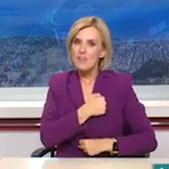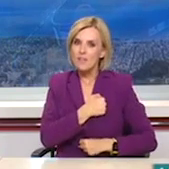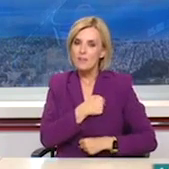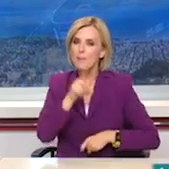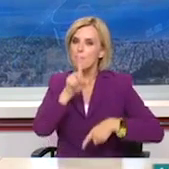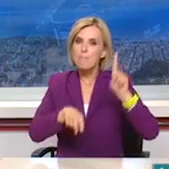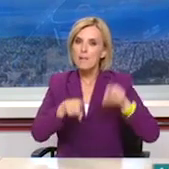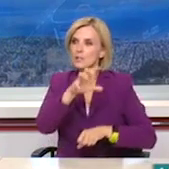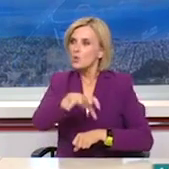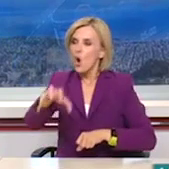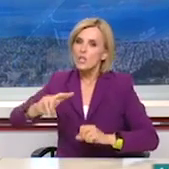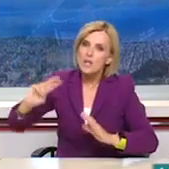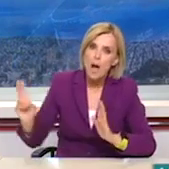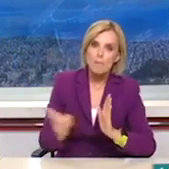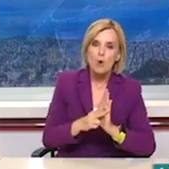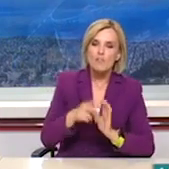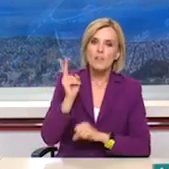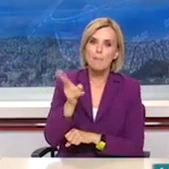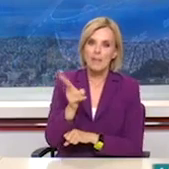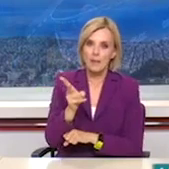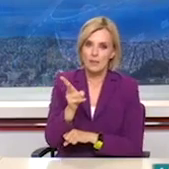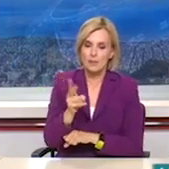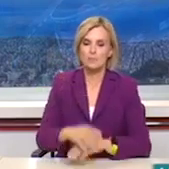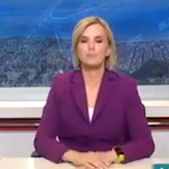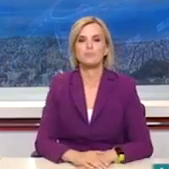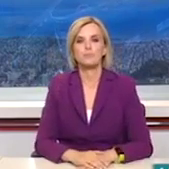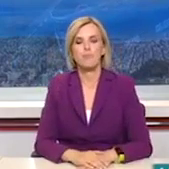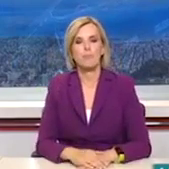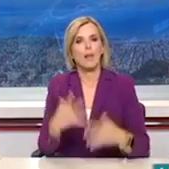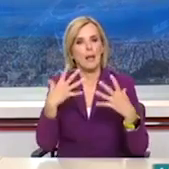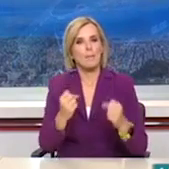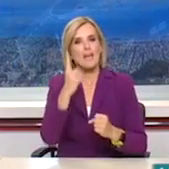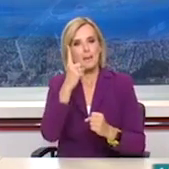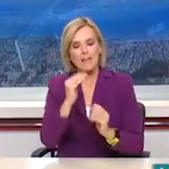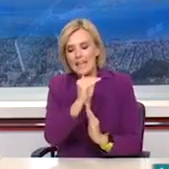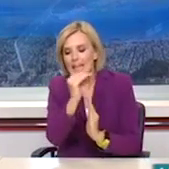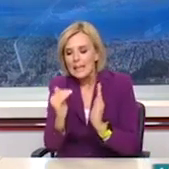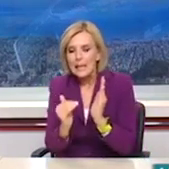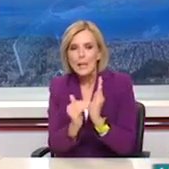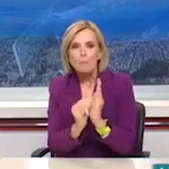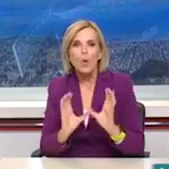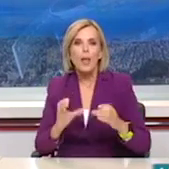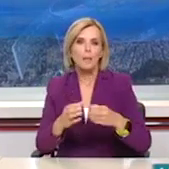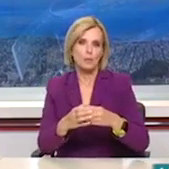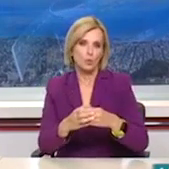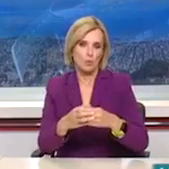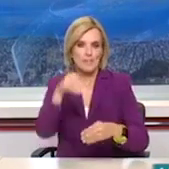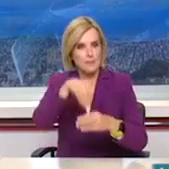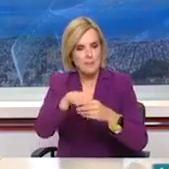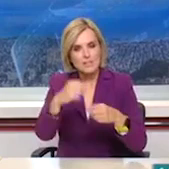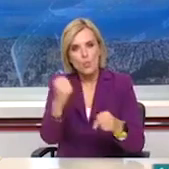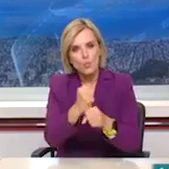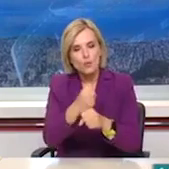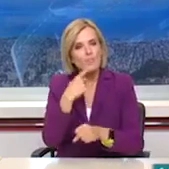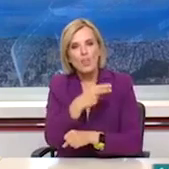για τουρίστες στη χώρα μας? Υπάρχει μια ειδική υποεπιτροπή, η οποία λειτουργεί βέβαια στα πλαίσια της Επιτροπής και ασχολείται